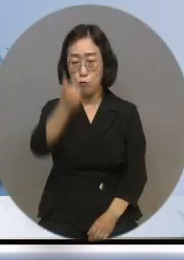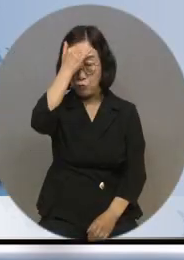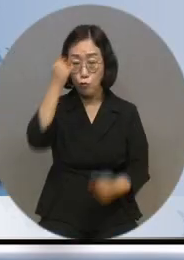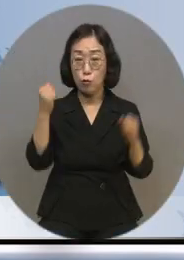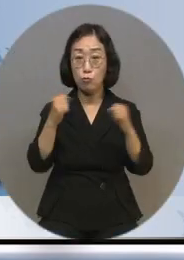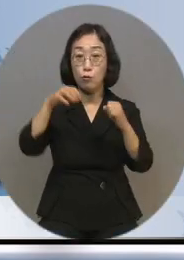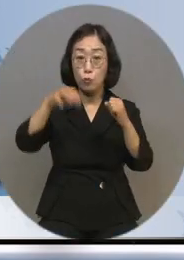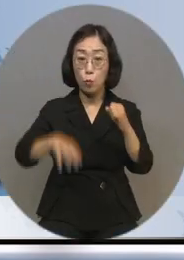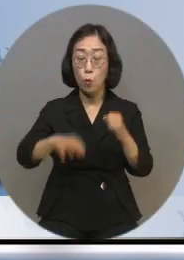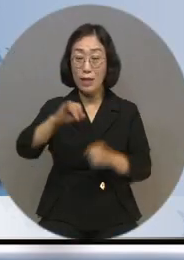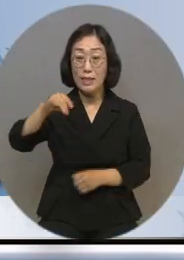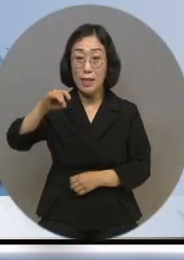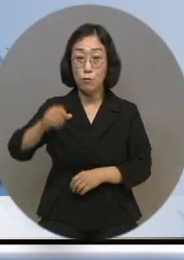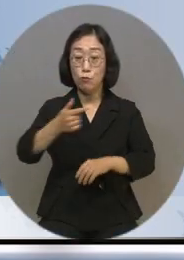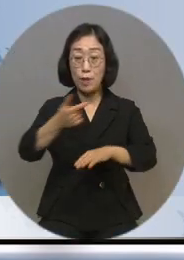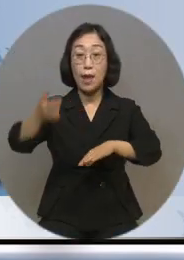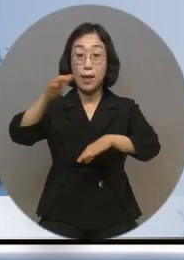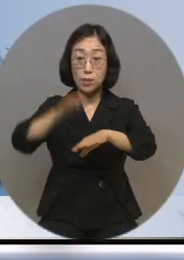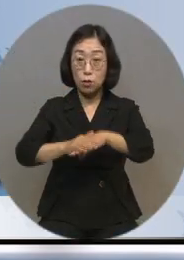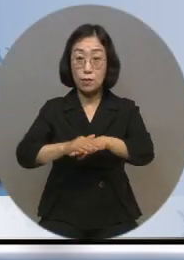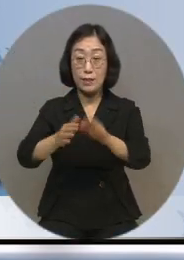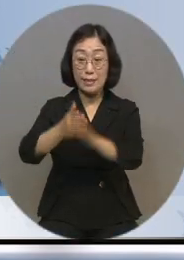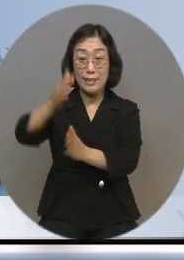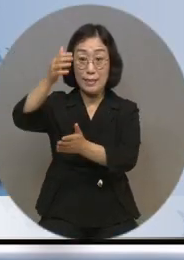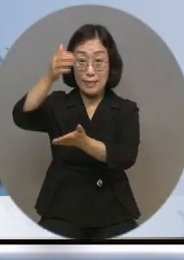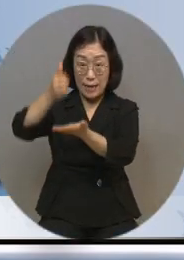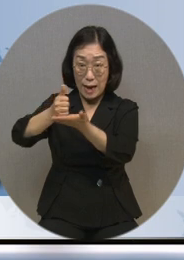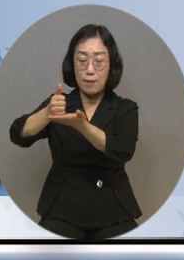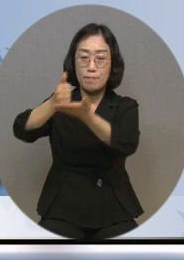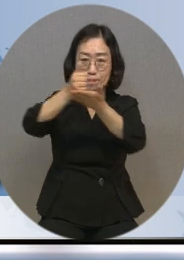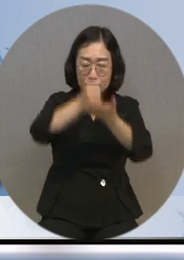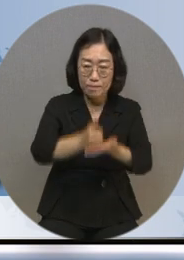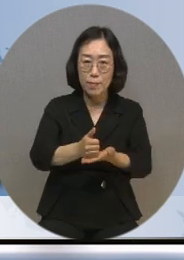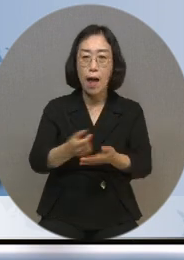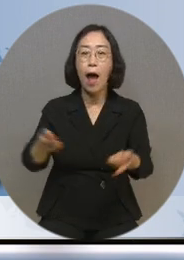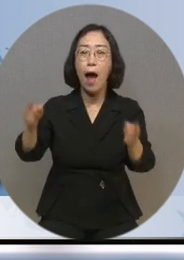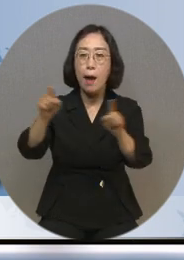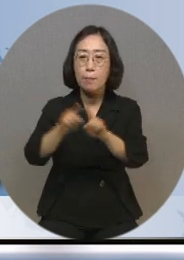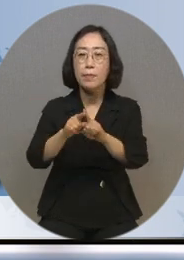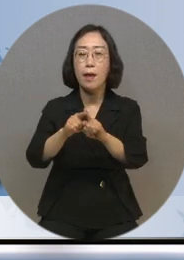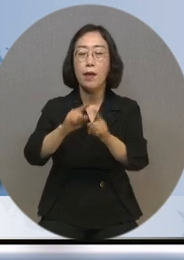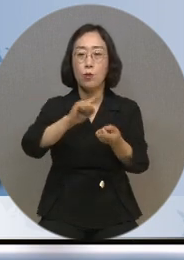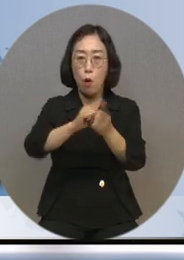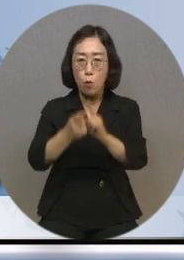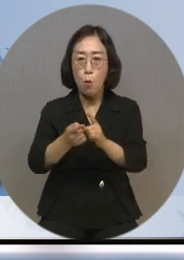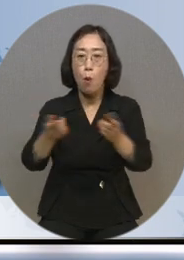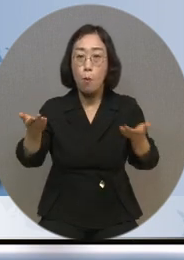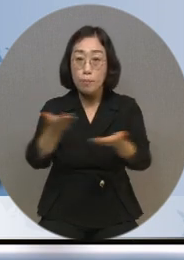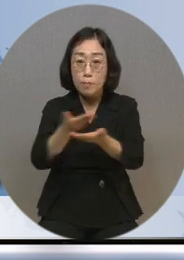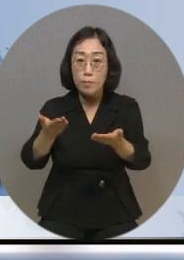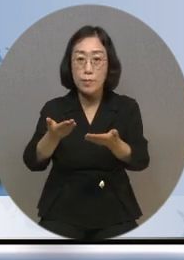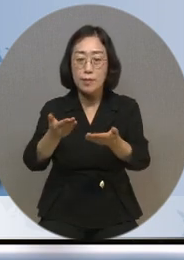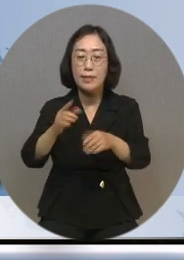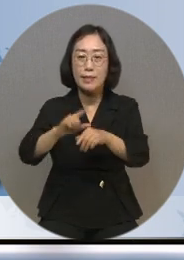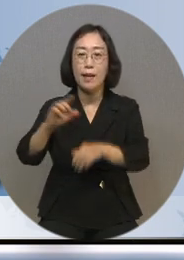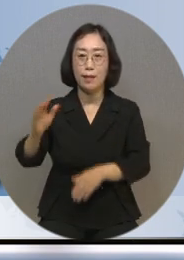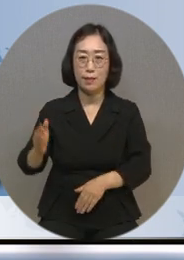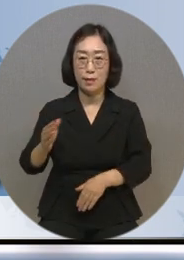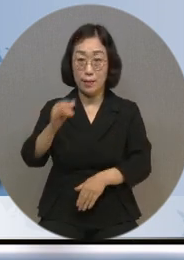충청북도가 이장우 대전 광역시장을 초청해 상생하고 함께 발전하기 위한 소통의 시간을